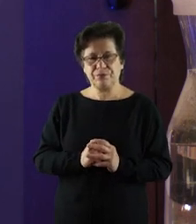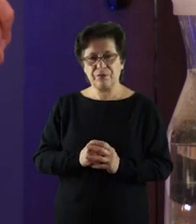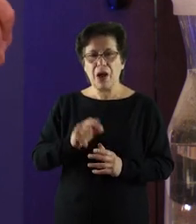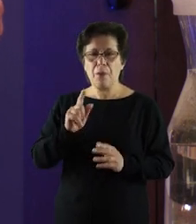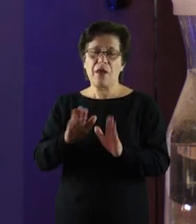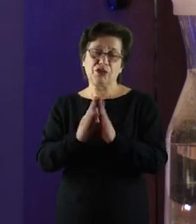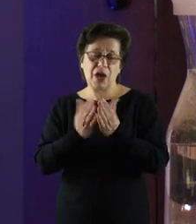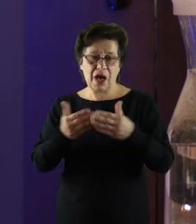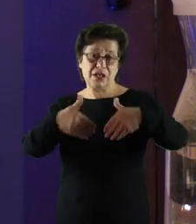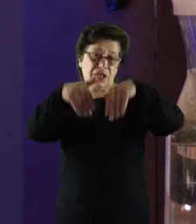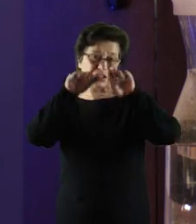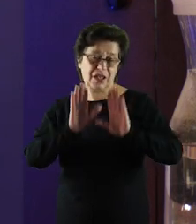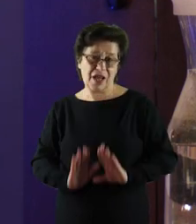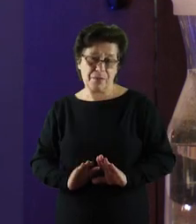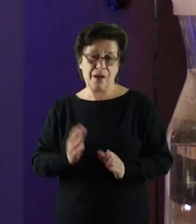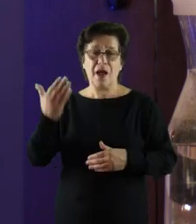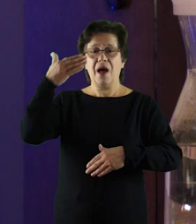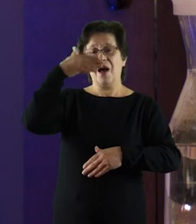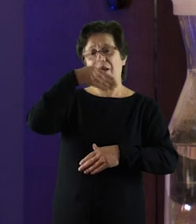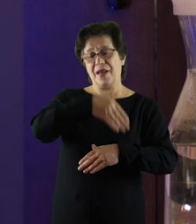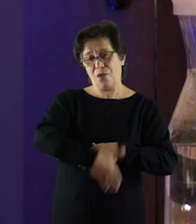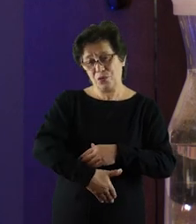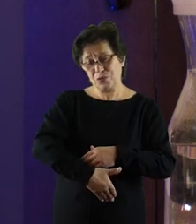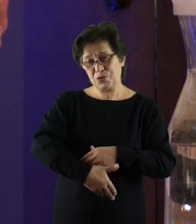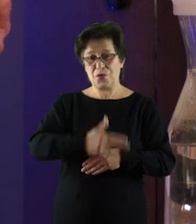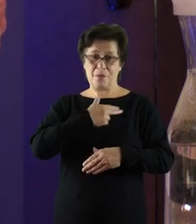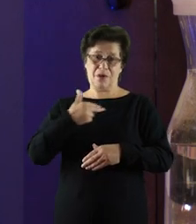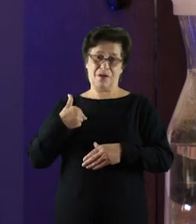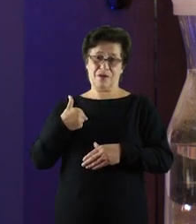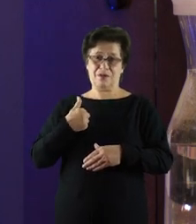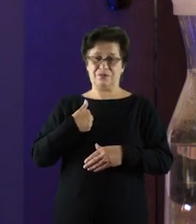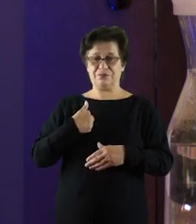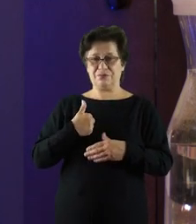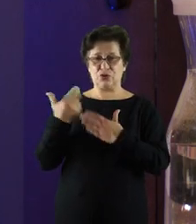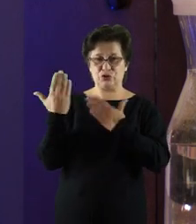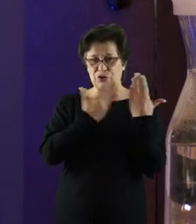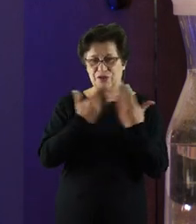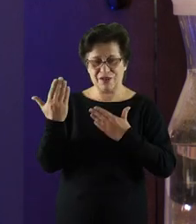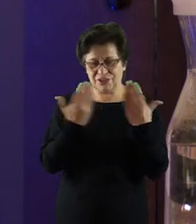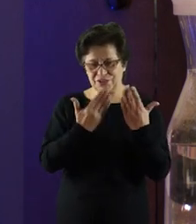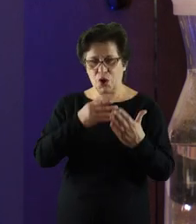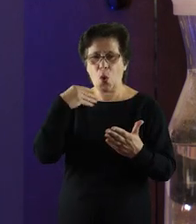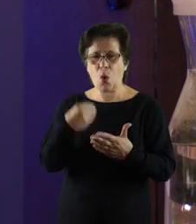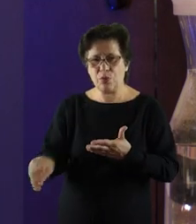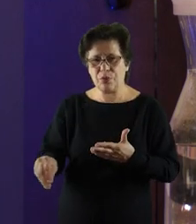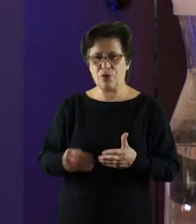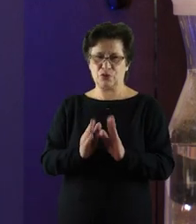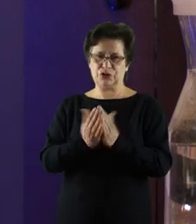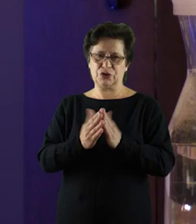jest księgarnia, no a na końcu my, czytelnicy, kupujący książkę.